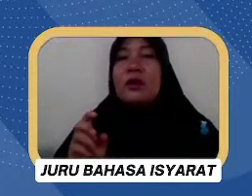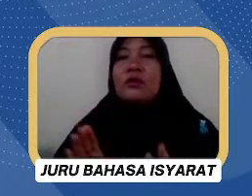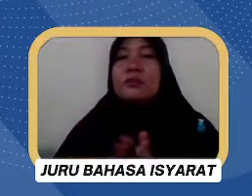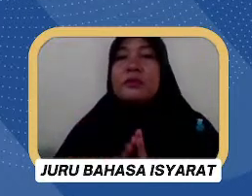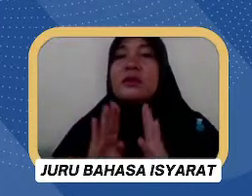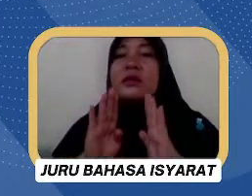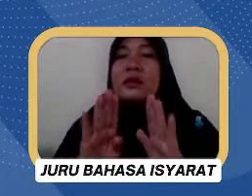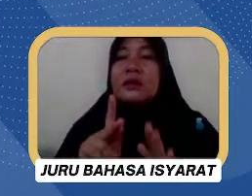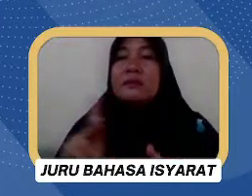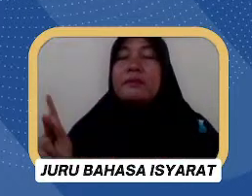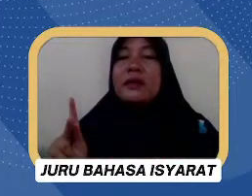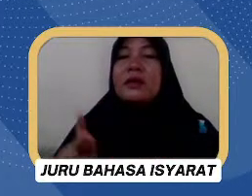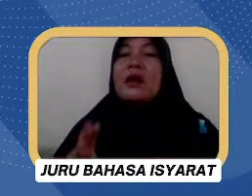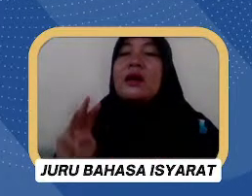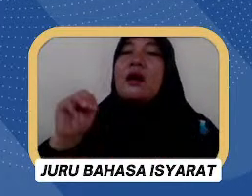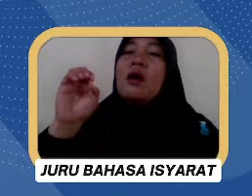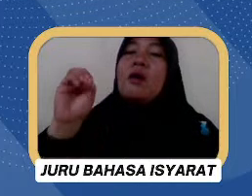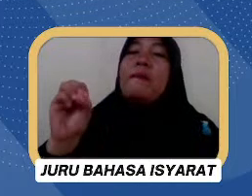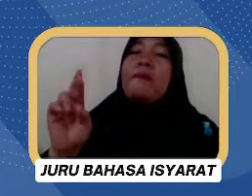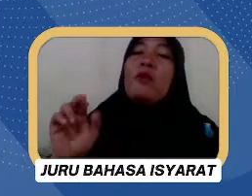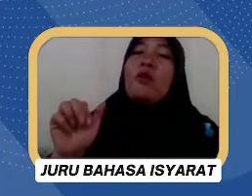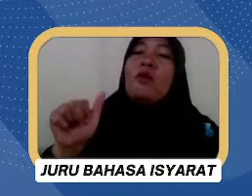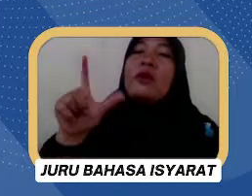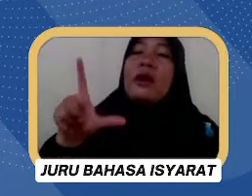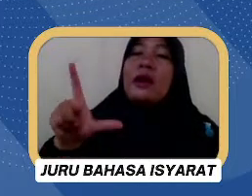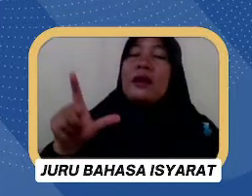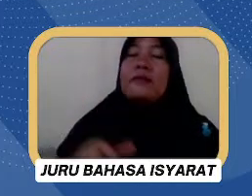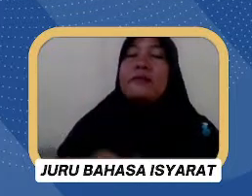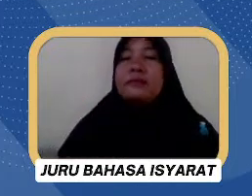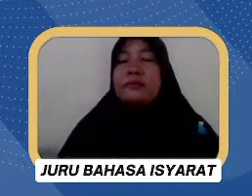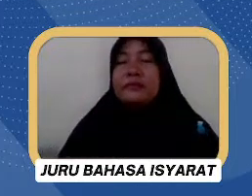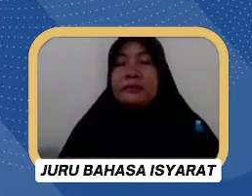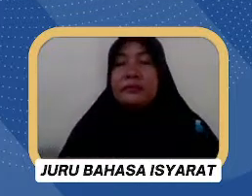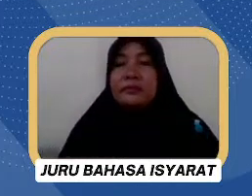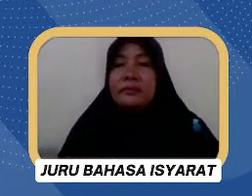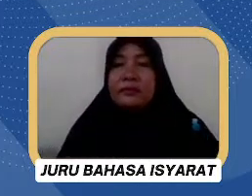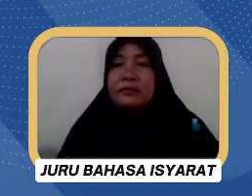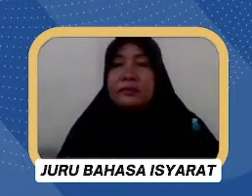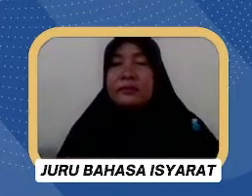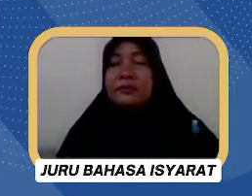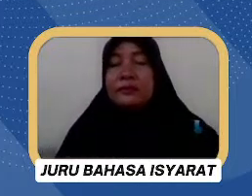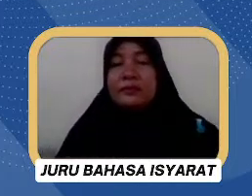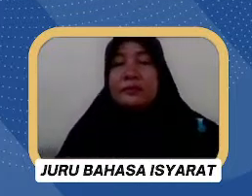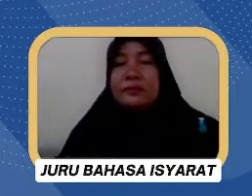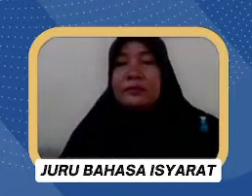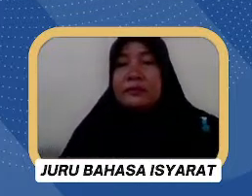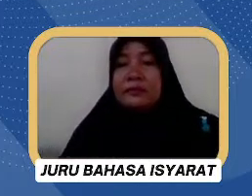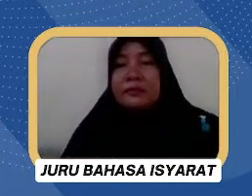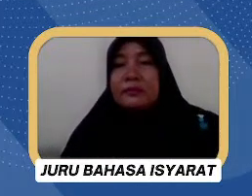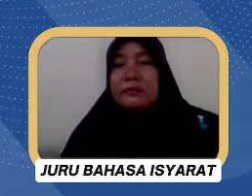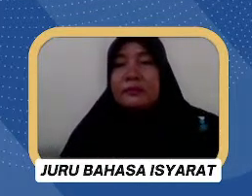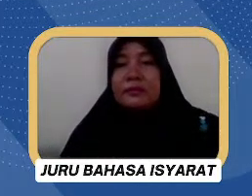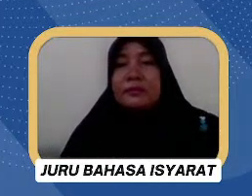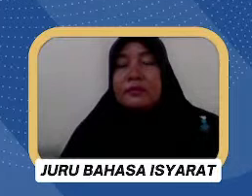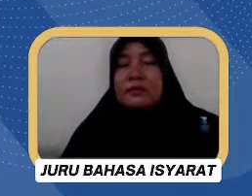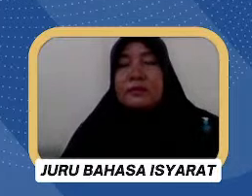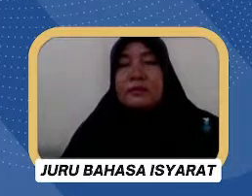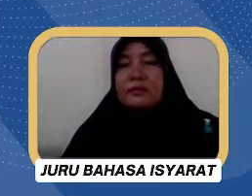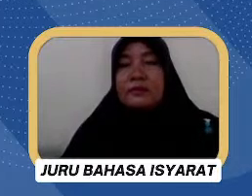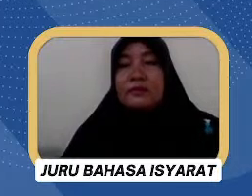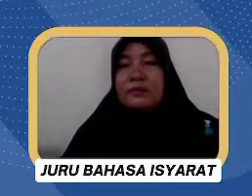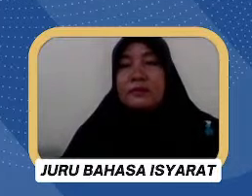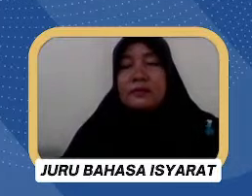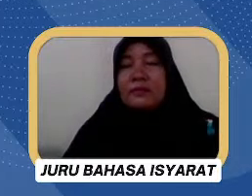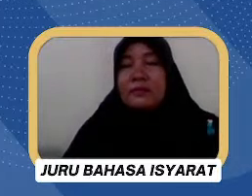etika yang bagaimana? Yang bijak, yang baik dalam bersosial media. Kalau kita